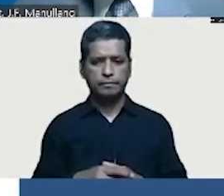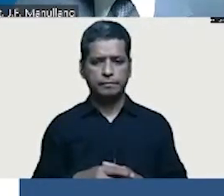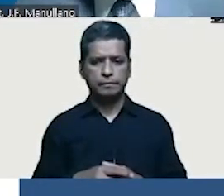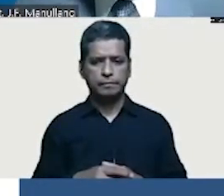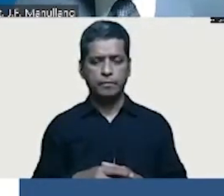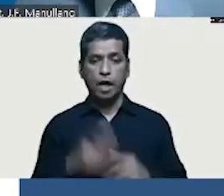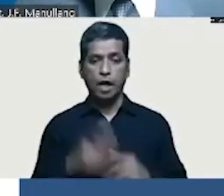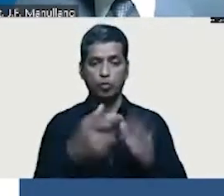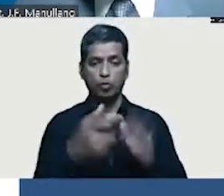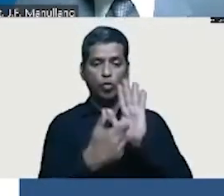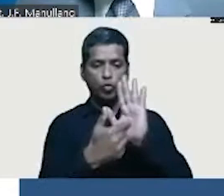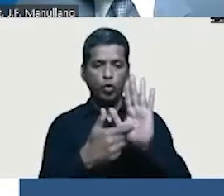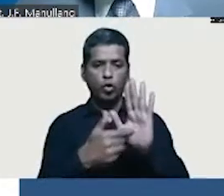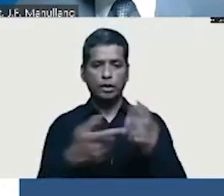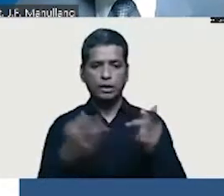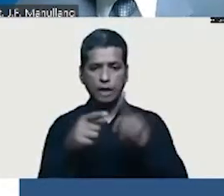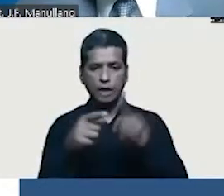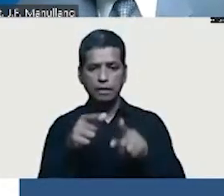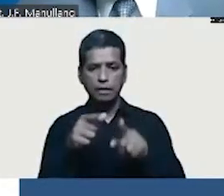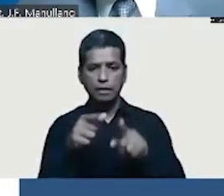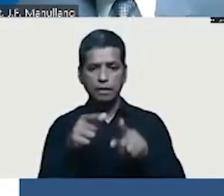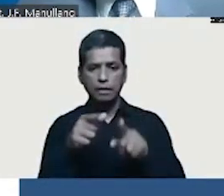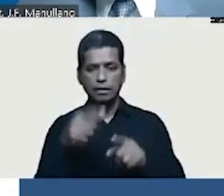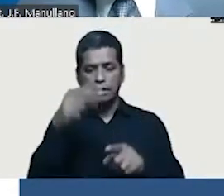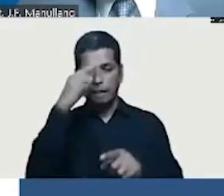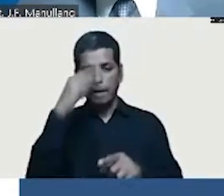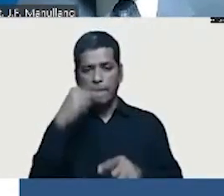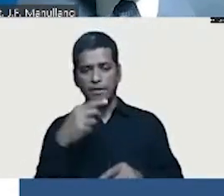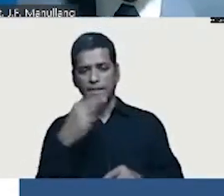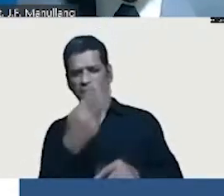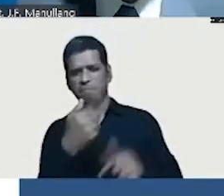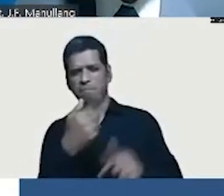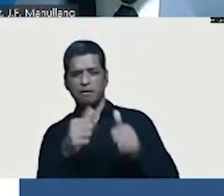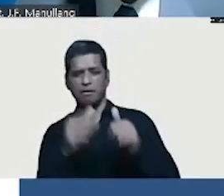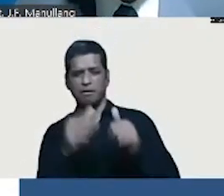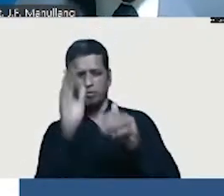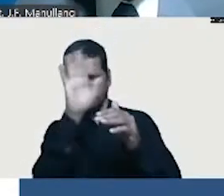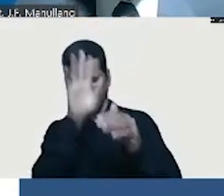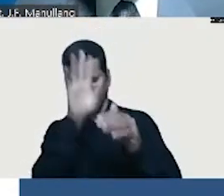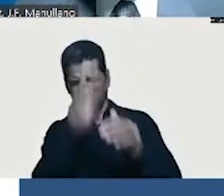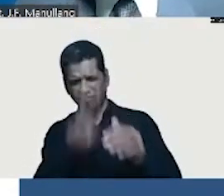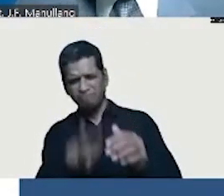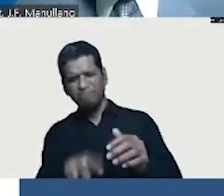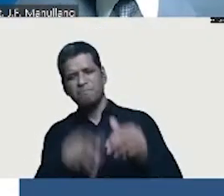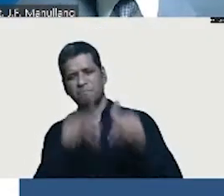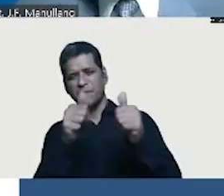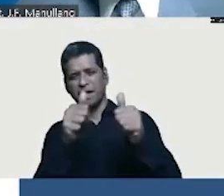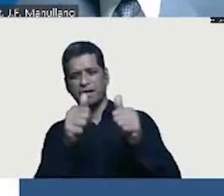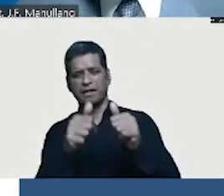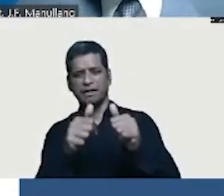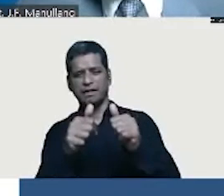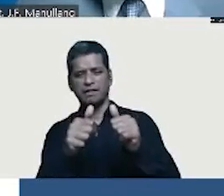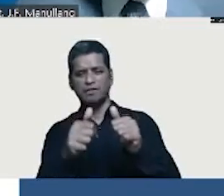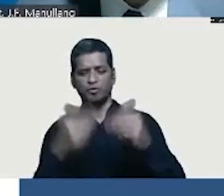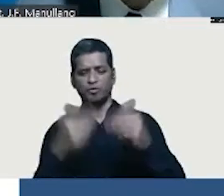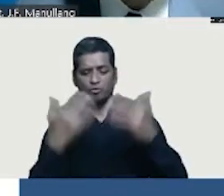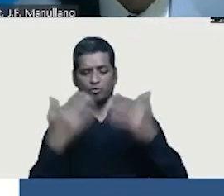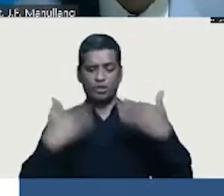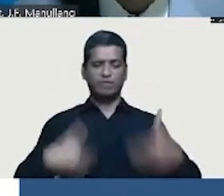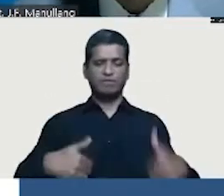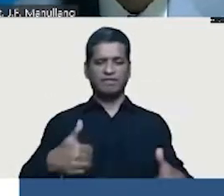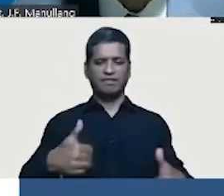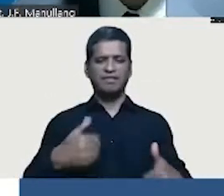menurut Bahkan dalam konsep Injit domba itu juga berlaku kepada Kristus menyamar seperti hamba